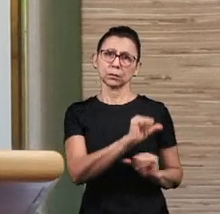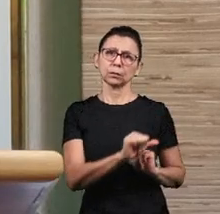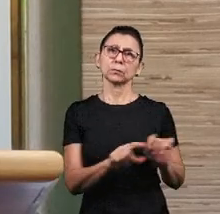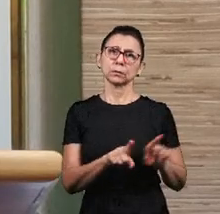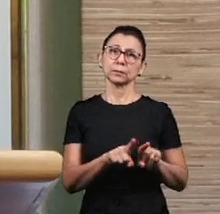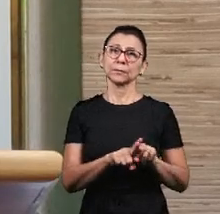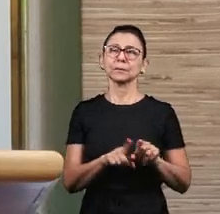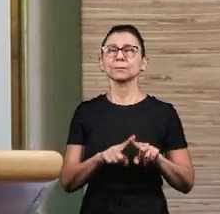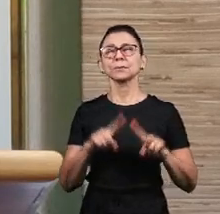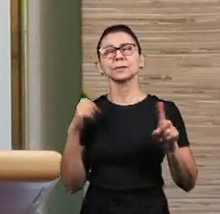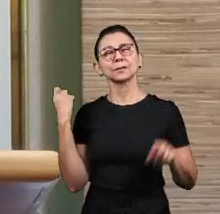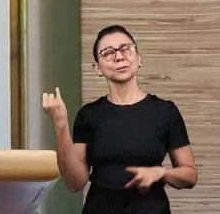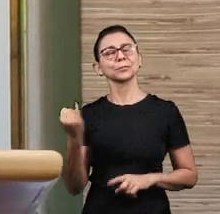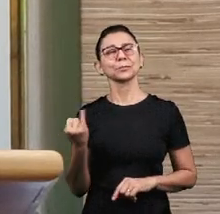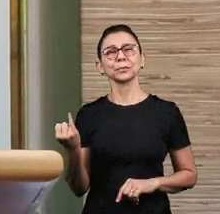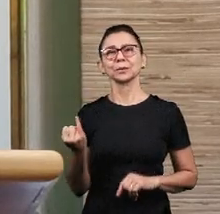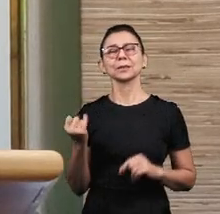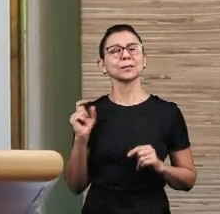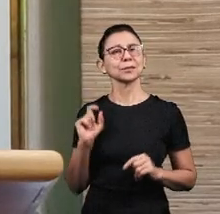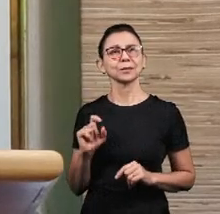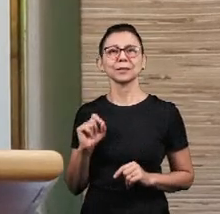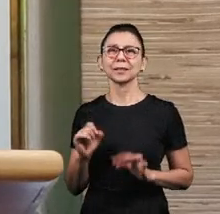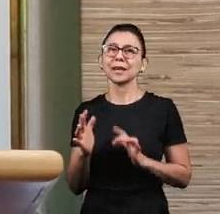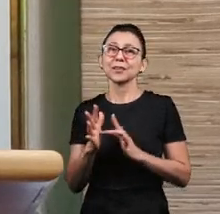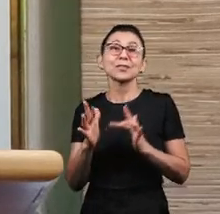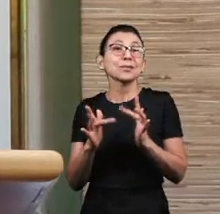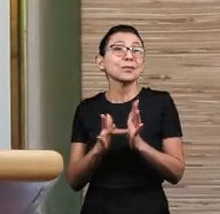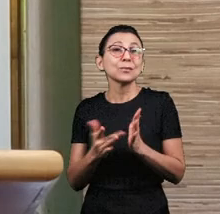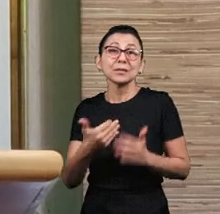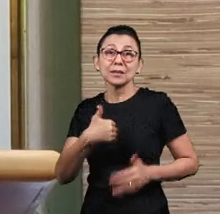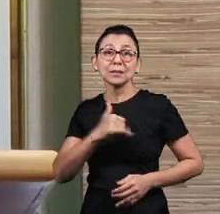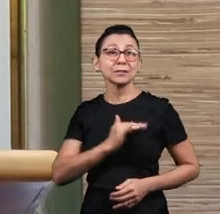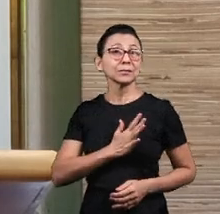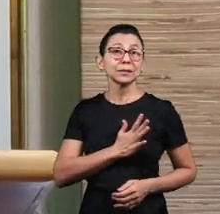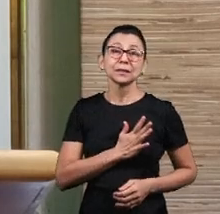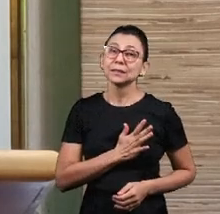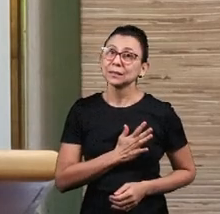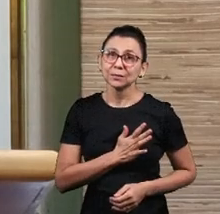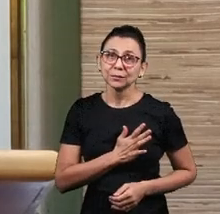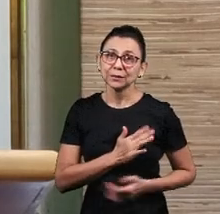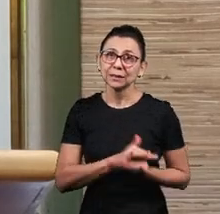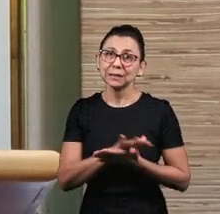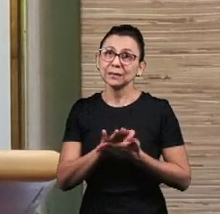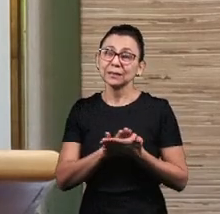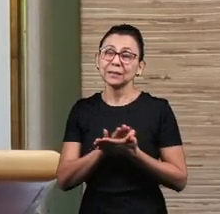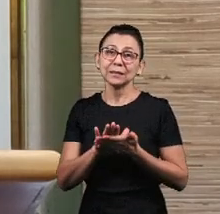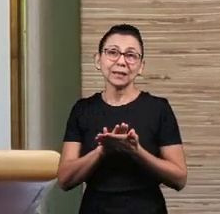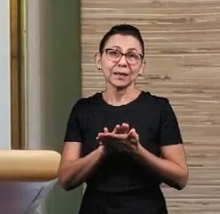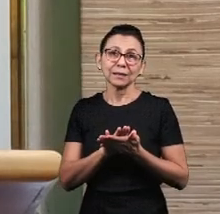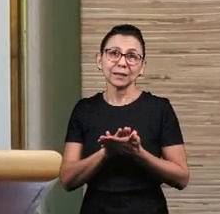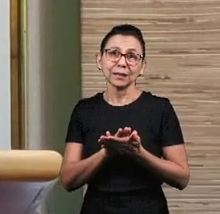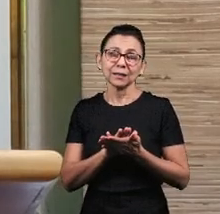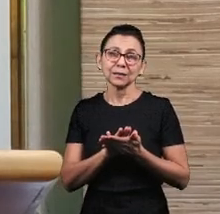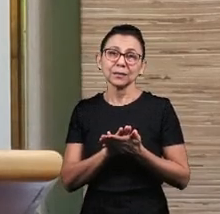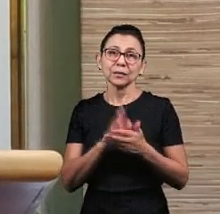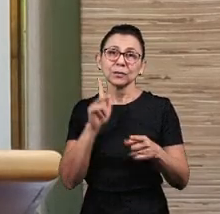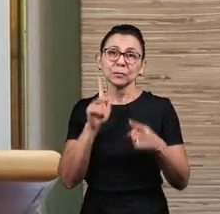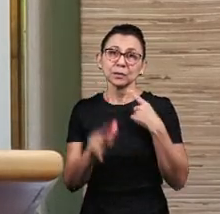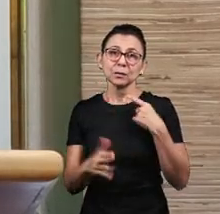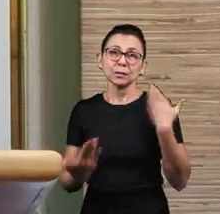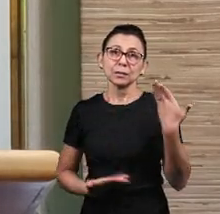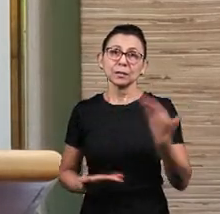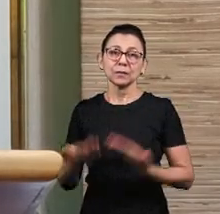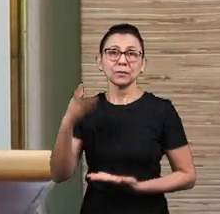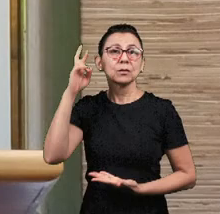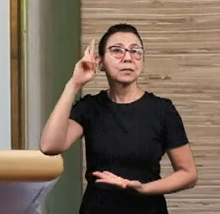Jésus, personne ne va enlever Jésus de parmi nous, ni le Saint-Esprit, ni notre Dieu et Père qui a créé. Il